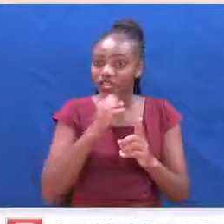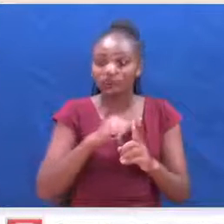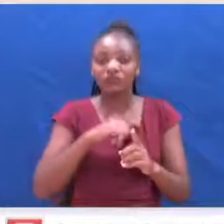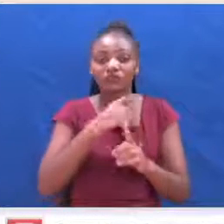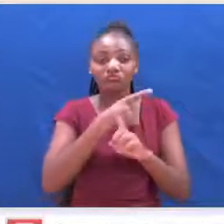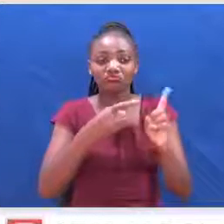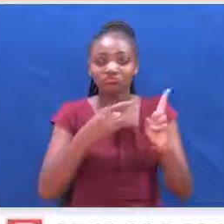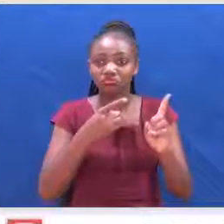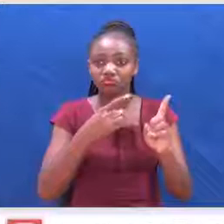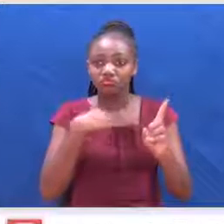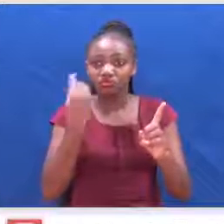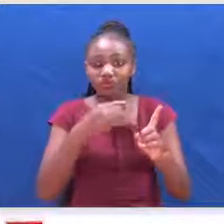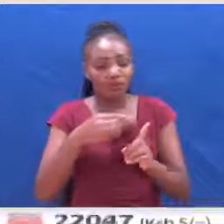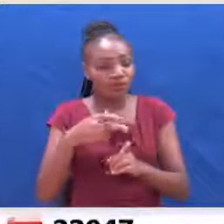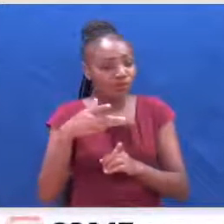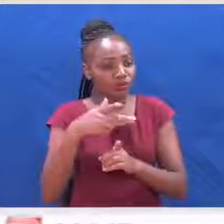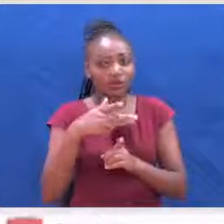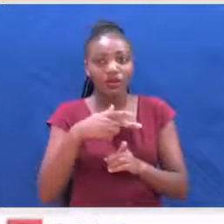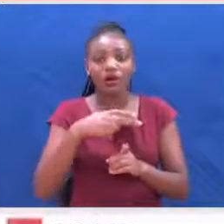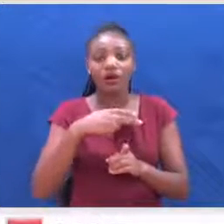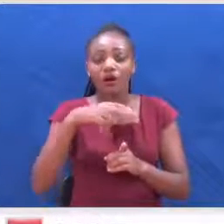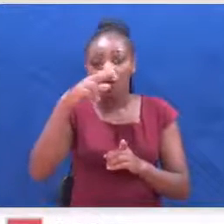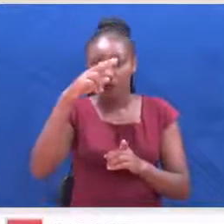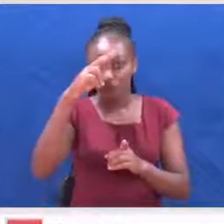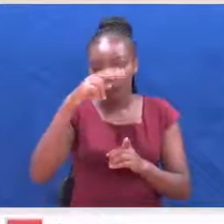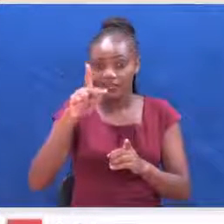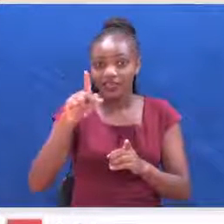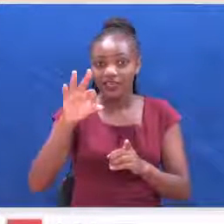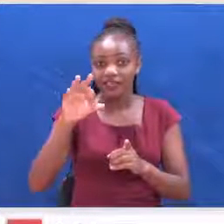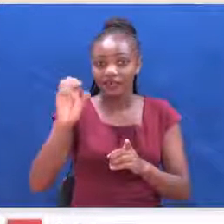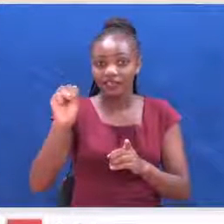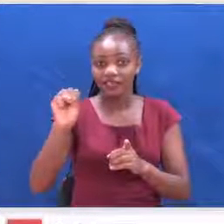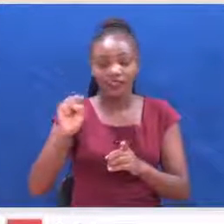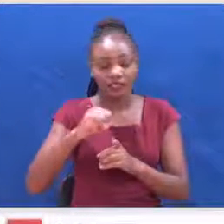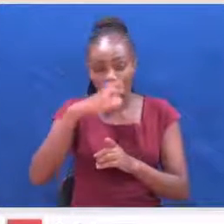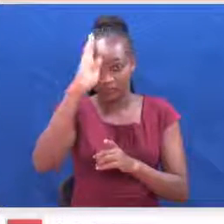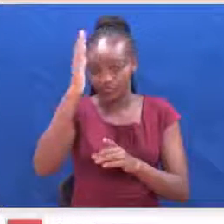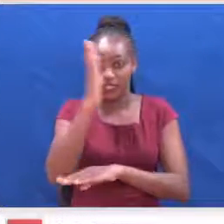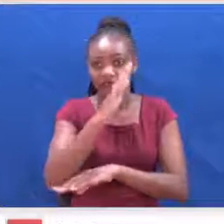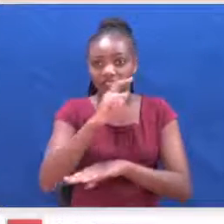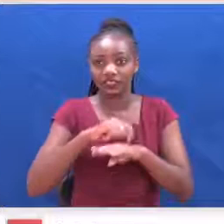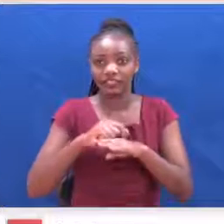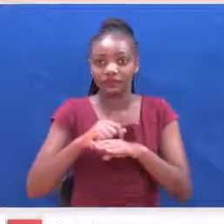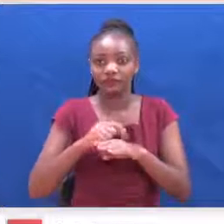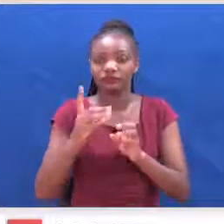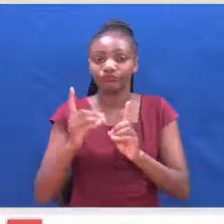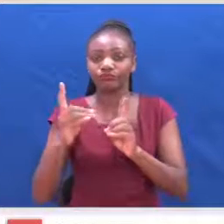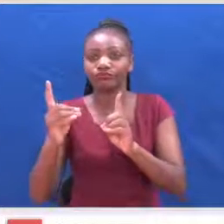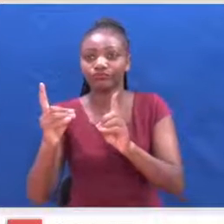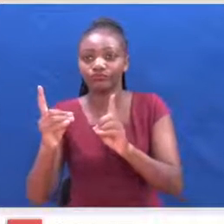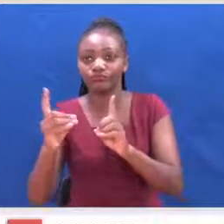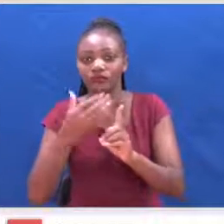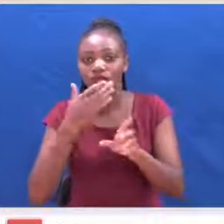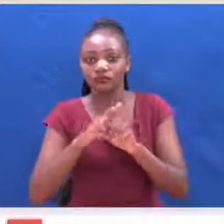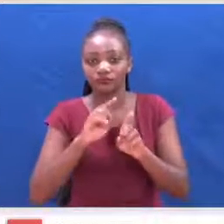kupigwa risasi Na kuuawa Na maafisa Wa kulinda msitu kfs jumapili jioni alipokuwa ameandamana na ndugu zake